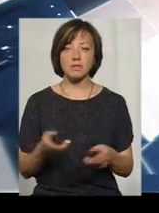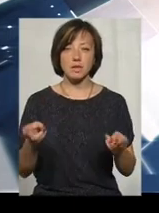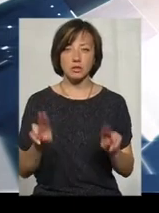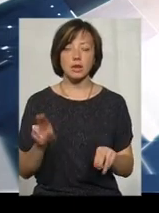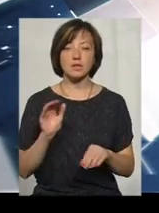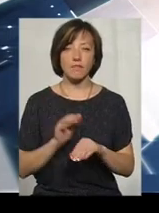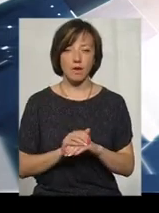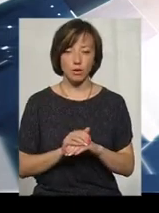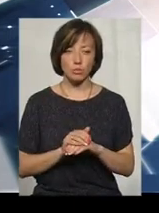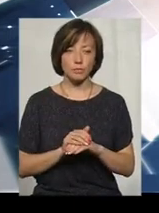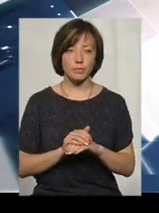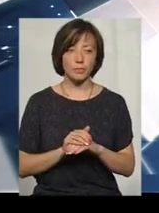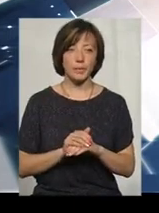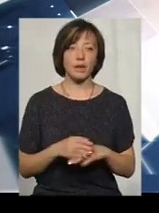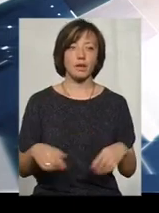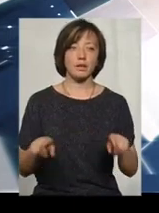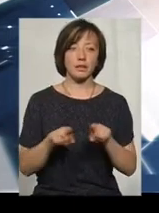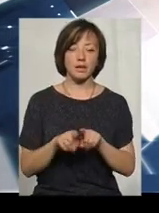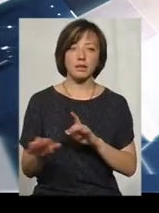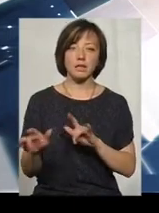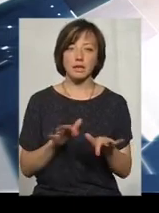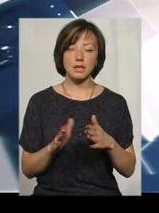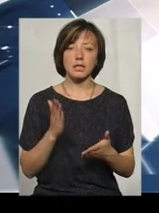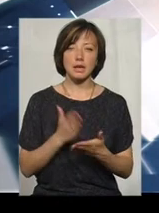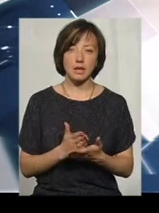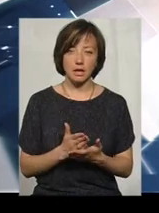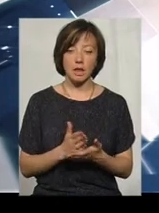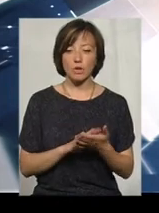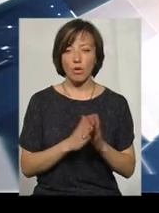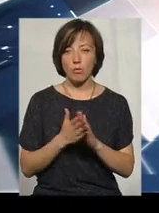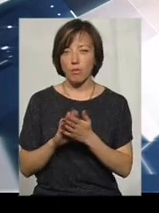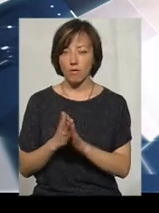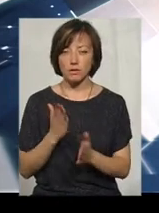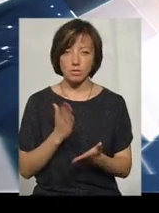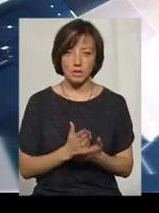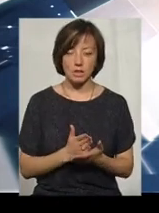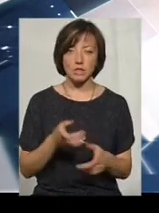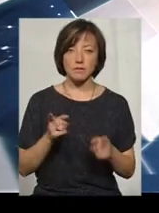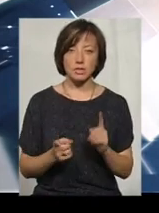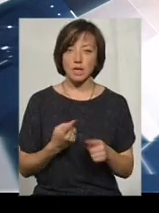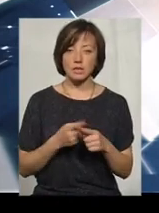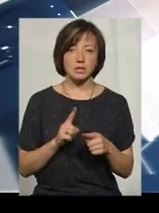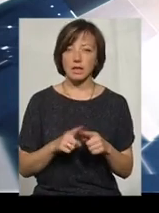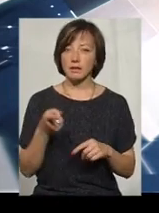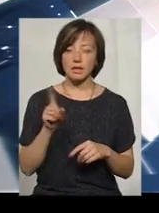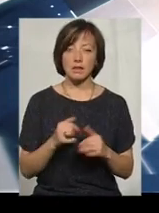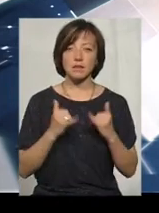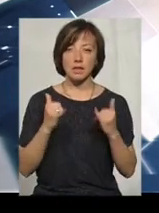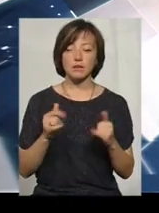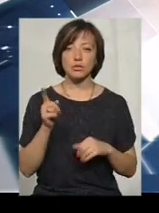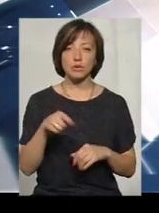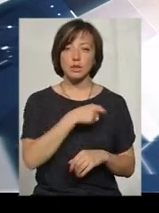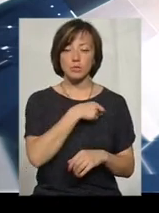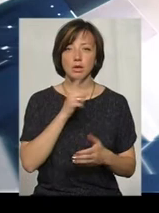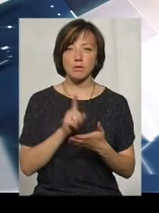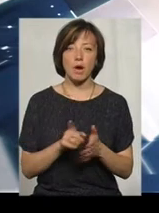фактом. Такі дії є присутні, якісь домовленості є присутні. Звичайно, це не те, заради чого депутат має